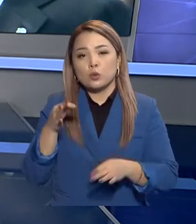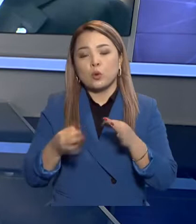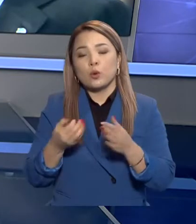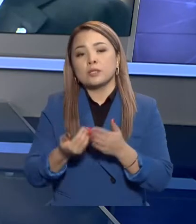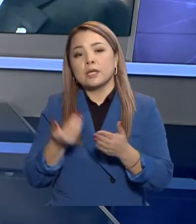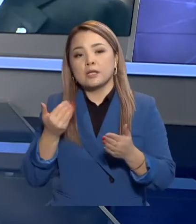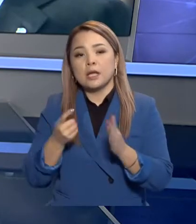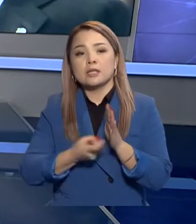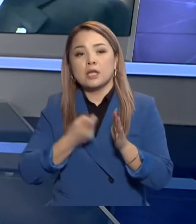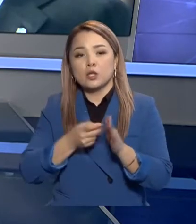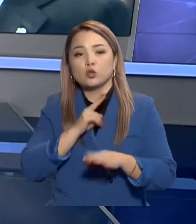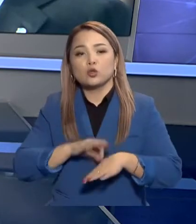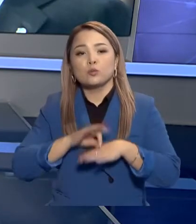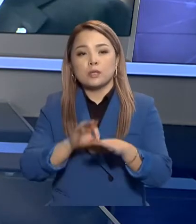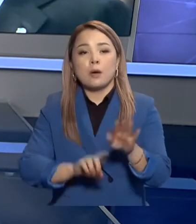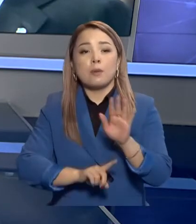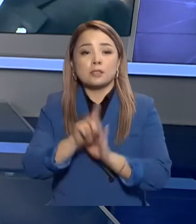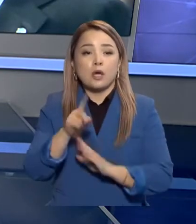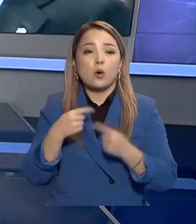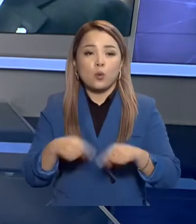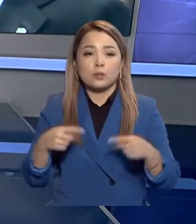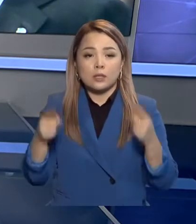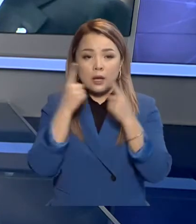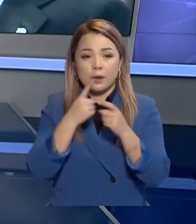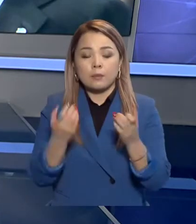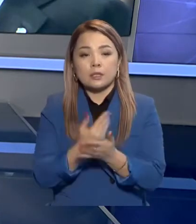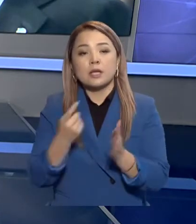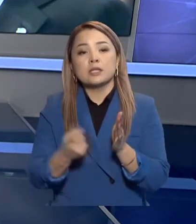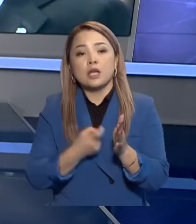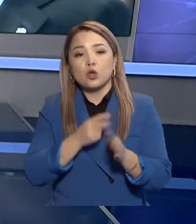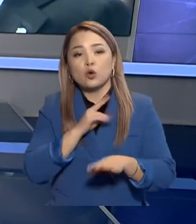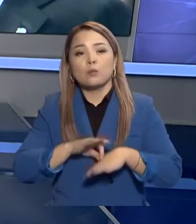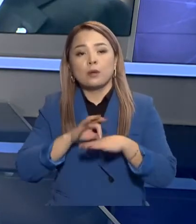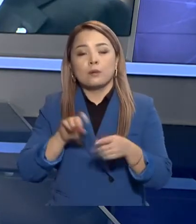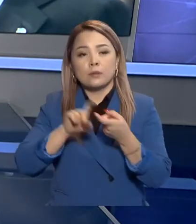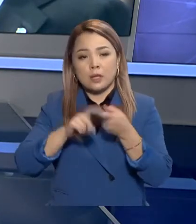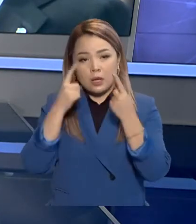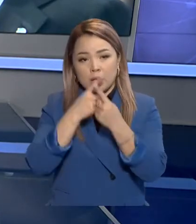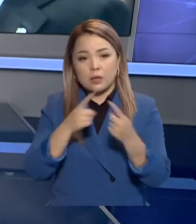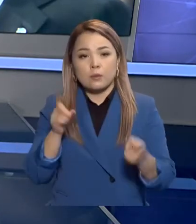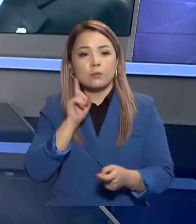тергеп-тексеру жұмыстары басталды. Өзге ақпараттар тергеу мүддесіне байланысты жария етілмей отыр.